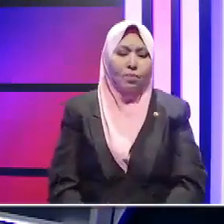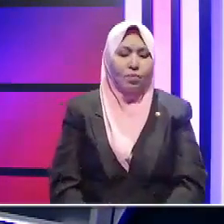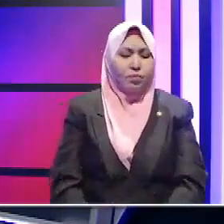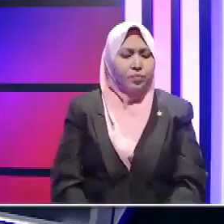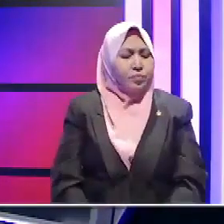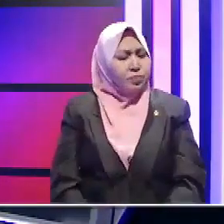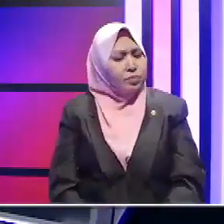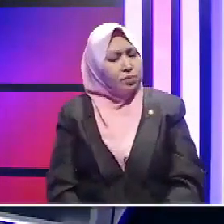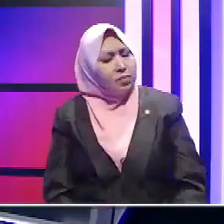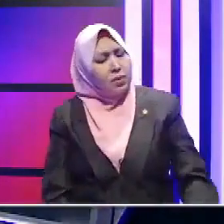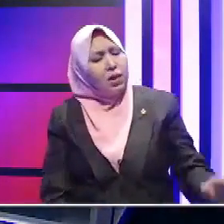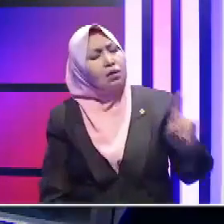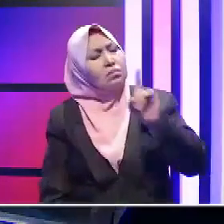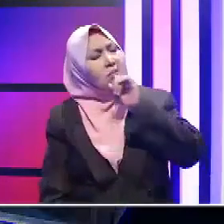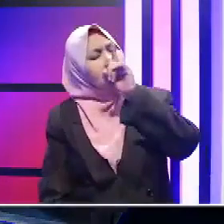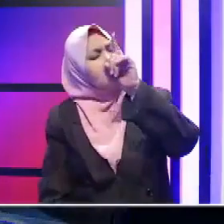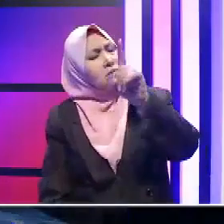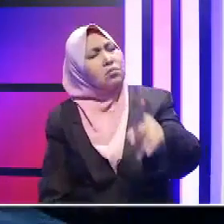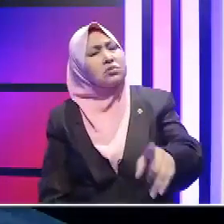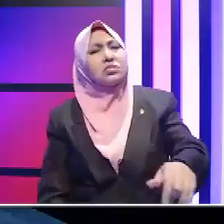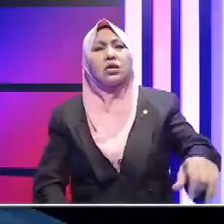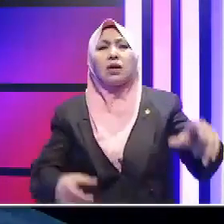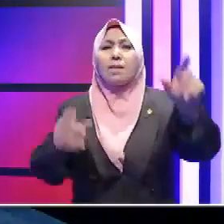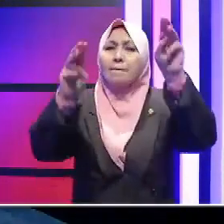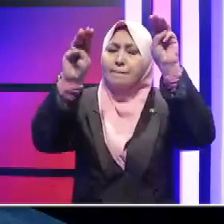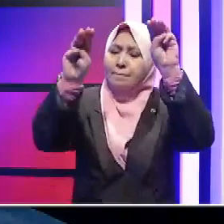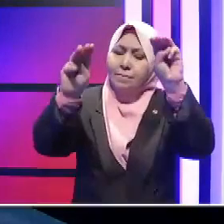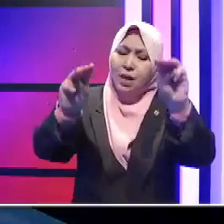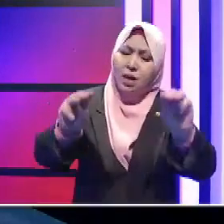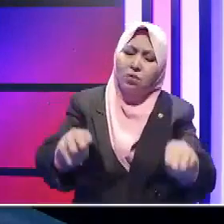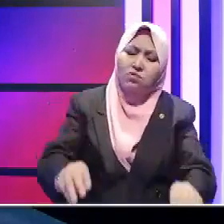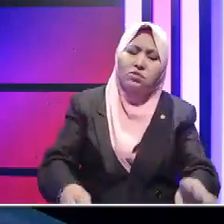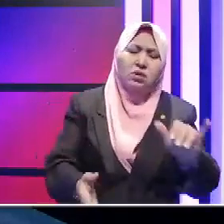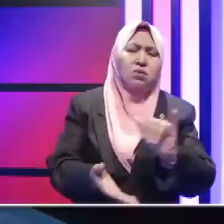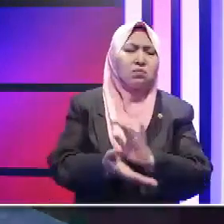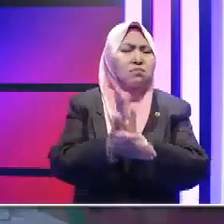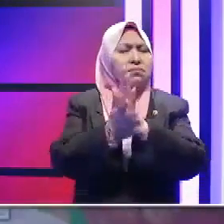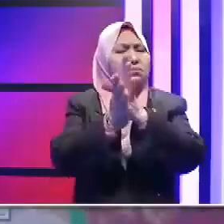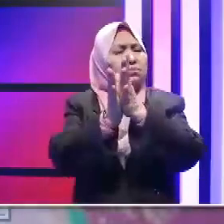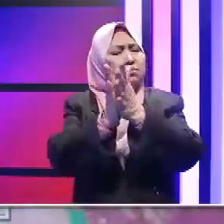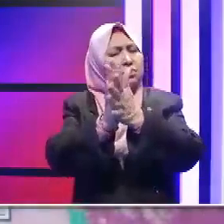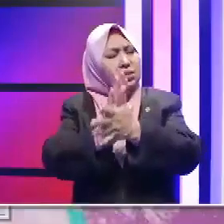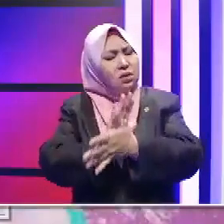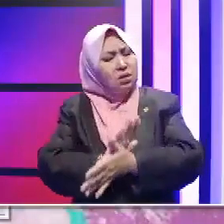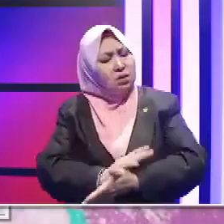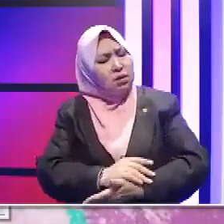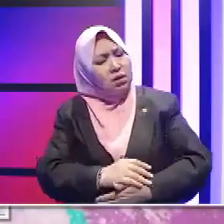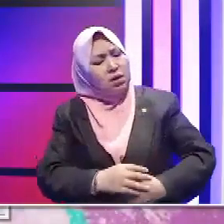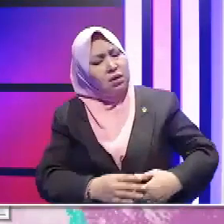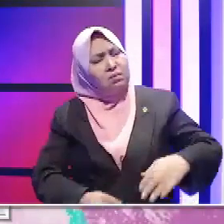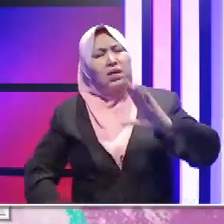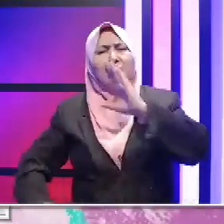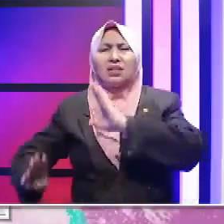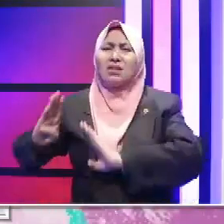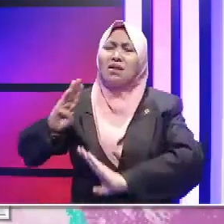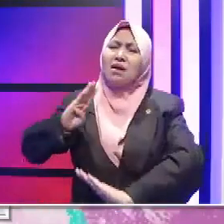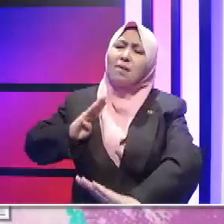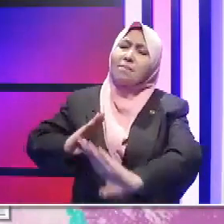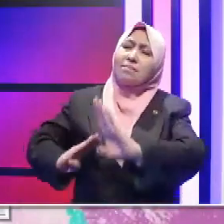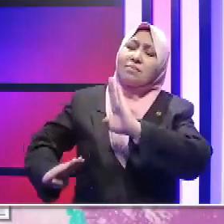Hai ini lalu Irsa hanafurirou